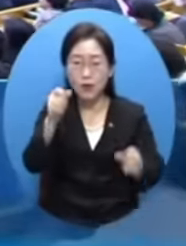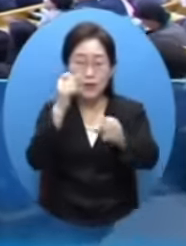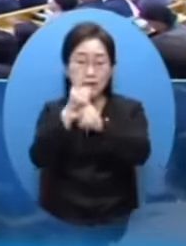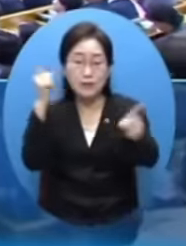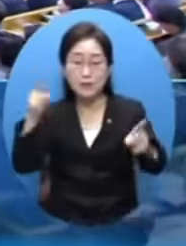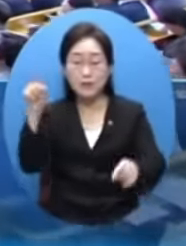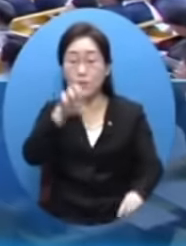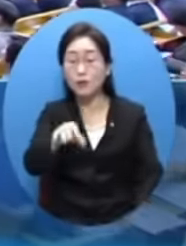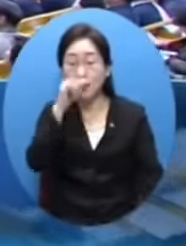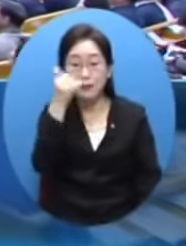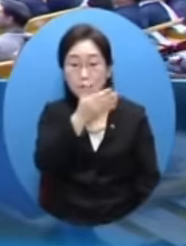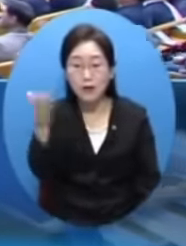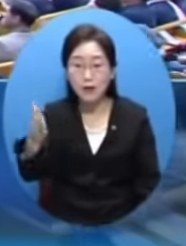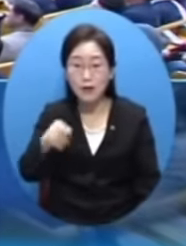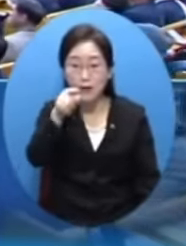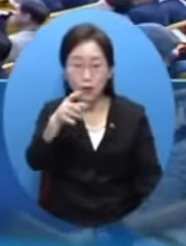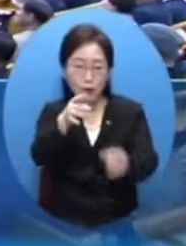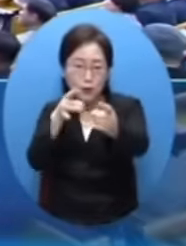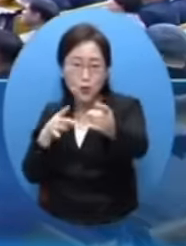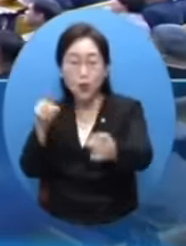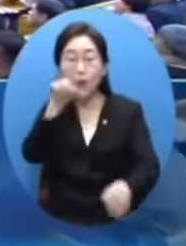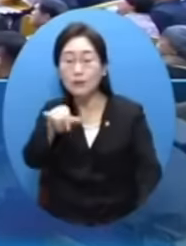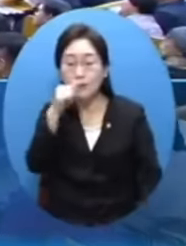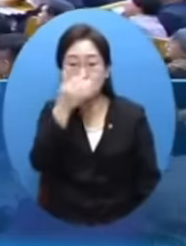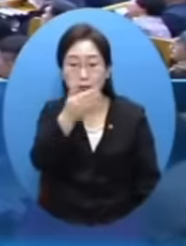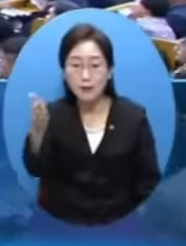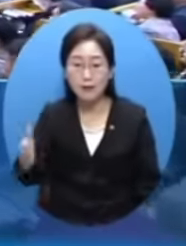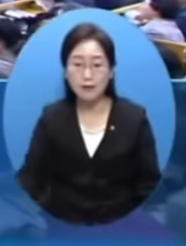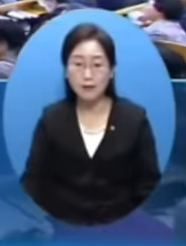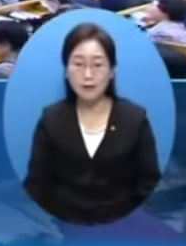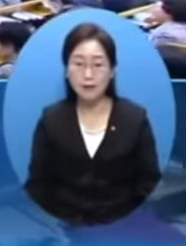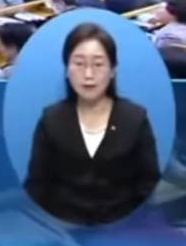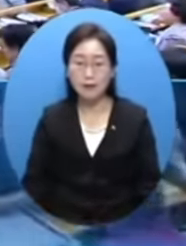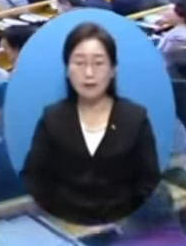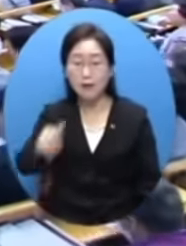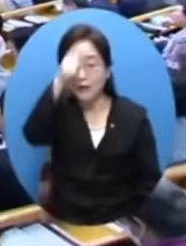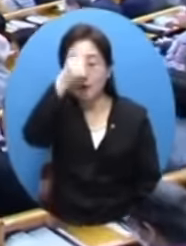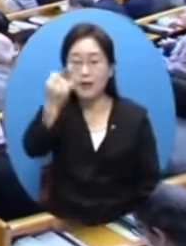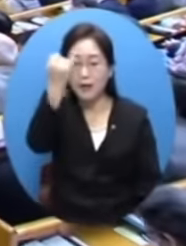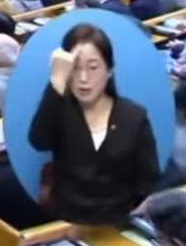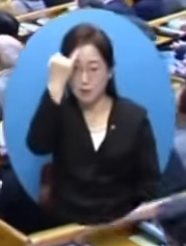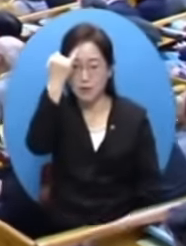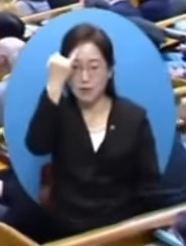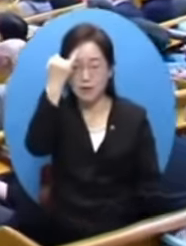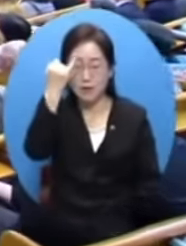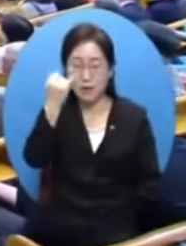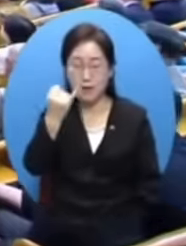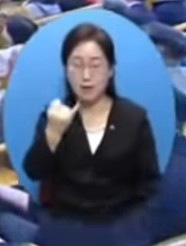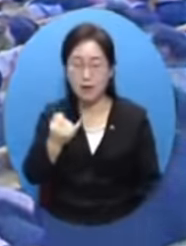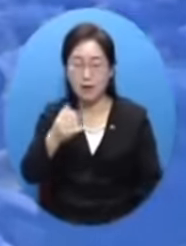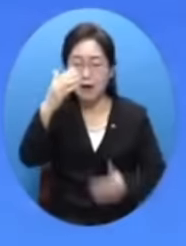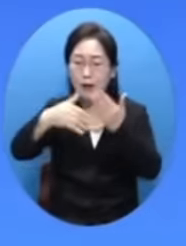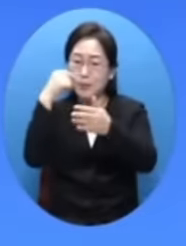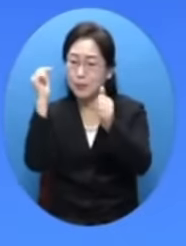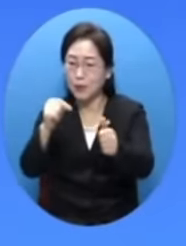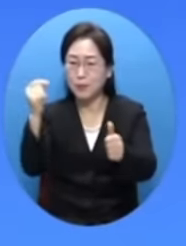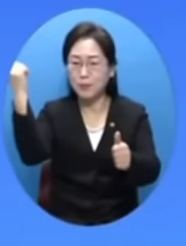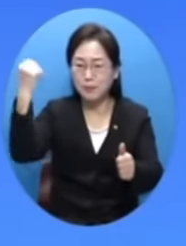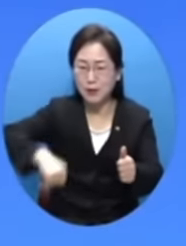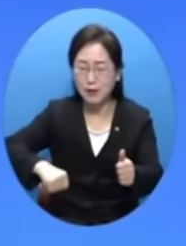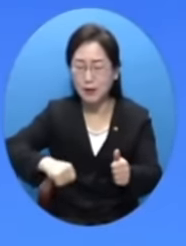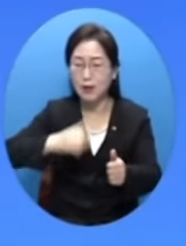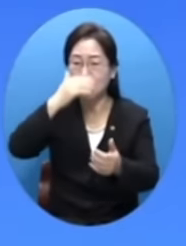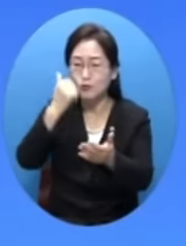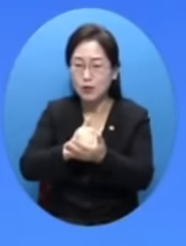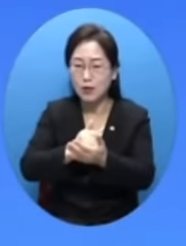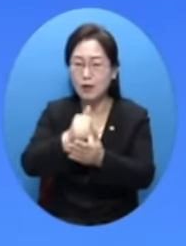있느냐. 사망아 내가 쏘는 것이 어디 있느냐. 아담과 하와가 하나님 말씀 불순종해서 죄를 짓고